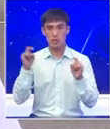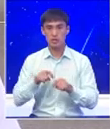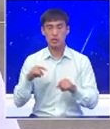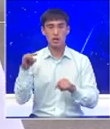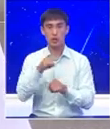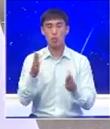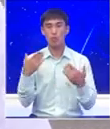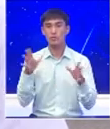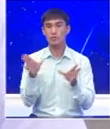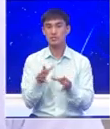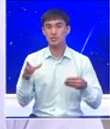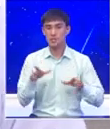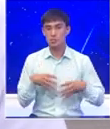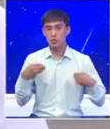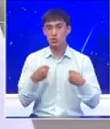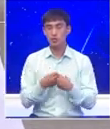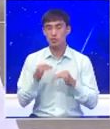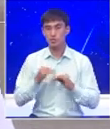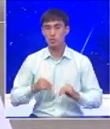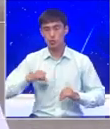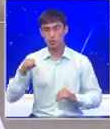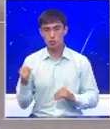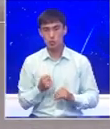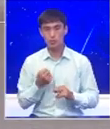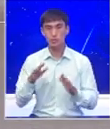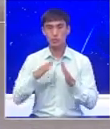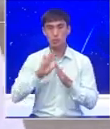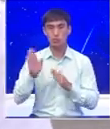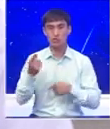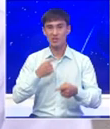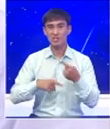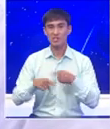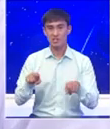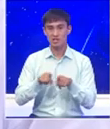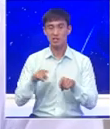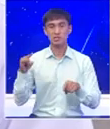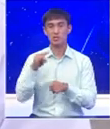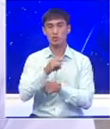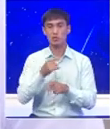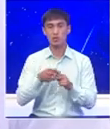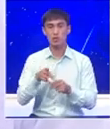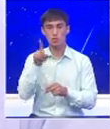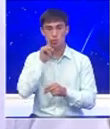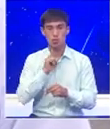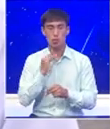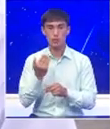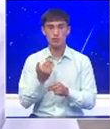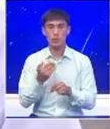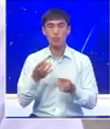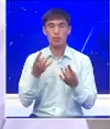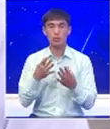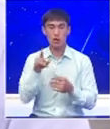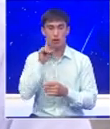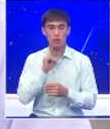на отдых вместе с семьей, с детьми и друзьями. Домой будем возвращаться также на самолете. Это очень удобно, просто